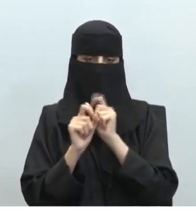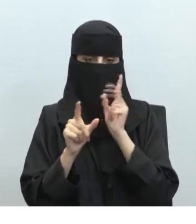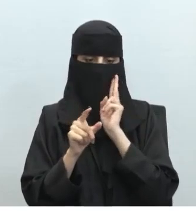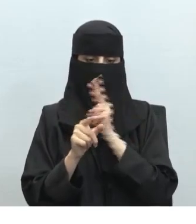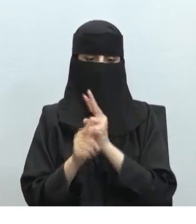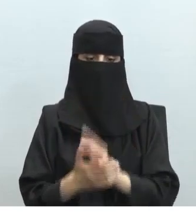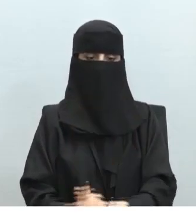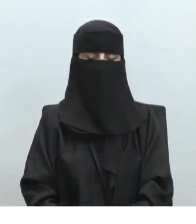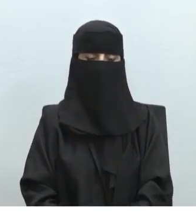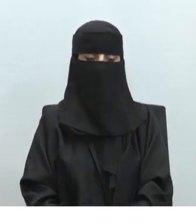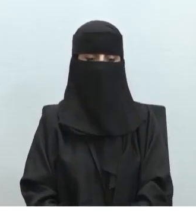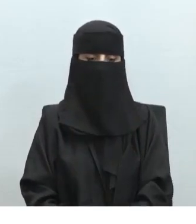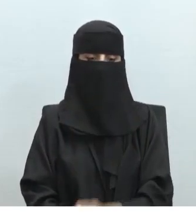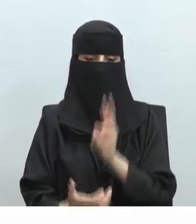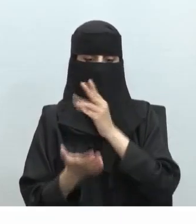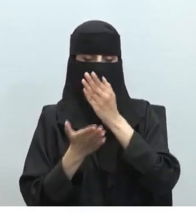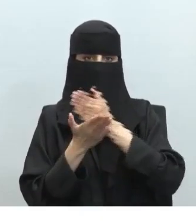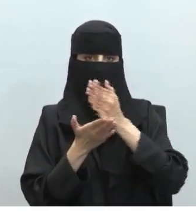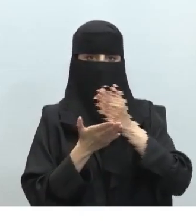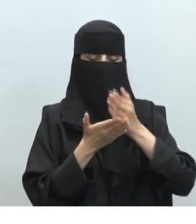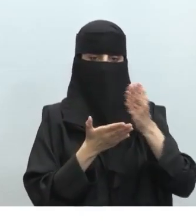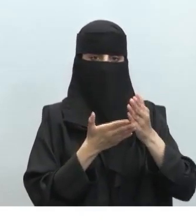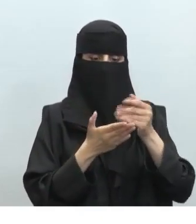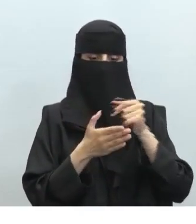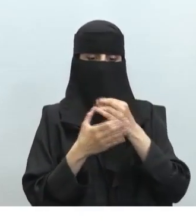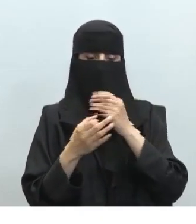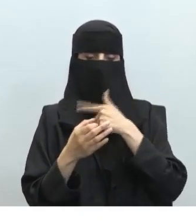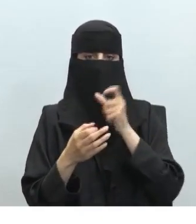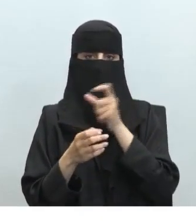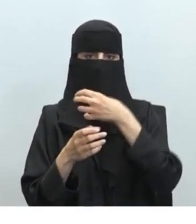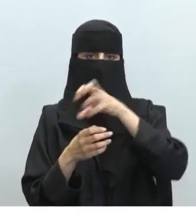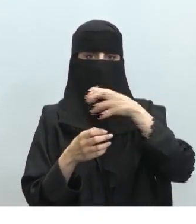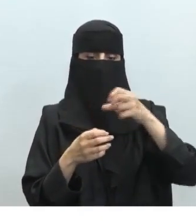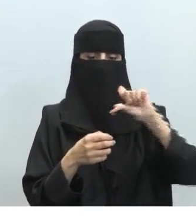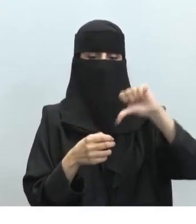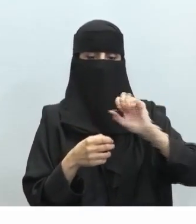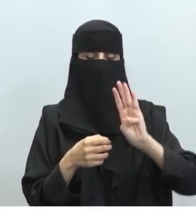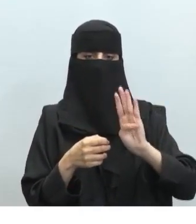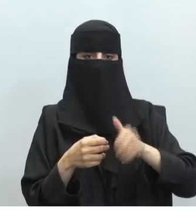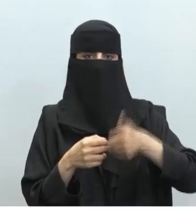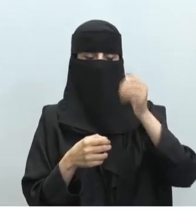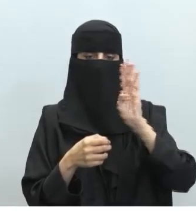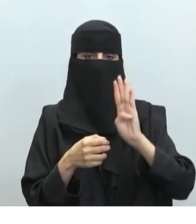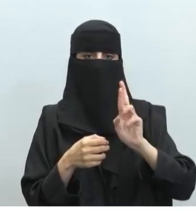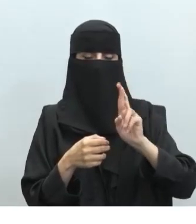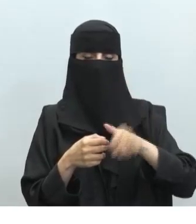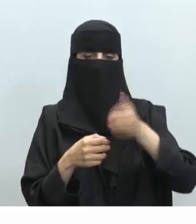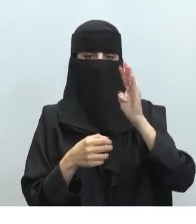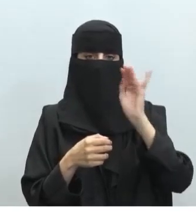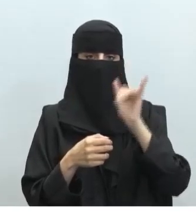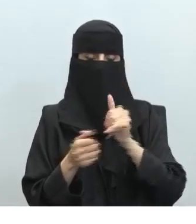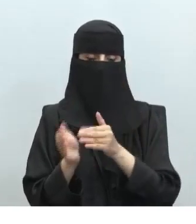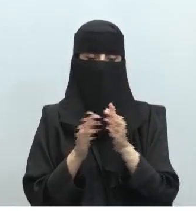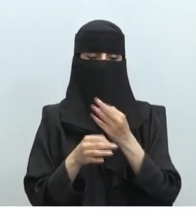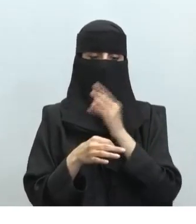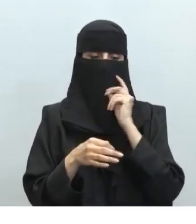متواصل وهنا هذه القطع التي تظهر معنا اتفقنا على تسميتها بقطع اوكازاكي ثم ياتي انزيم اخر مهم جدا